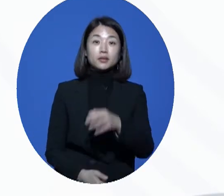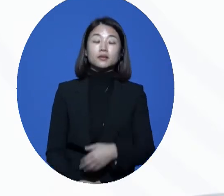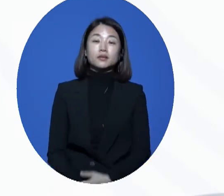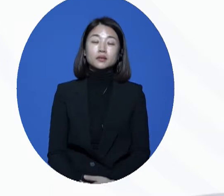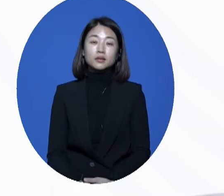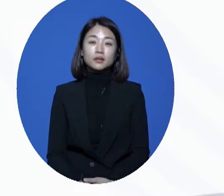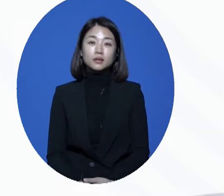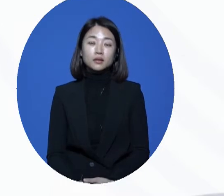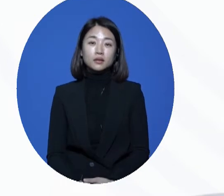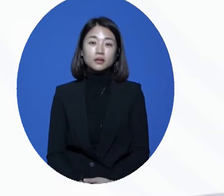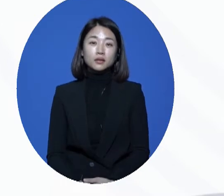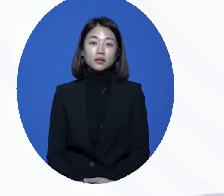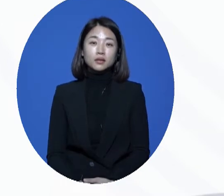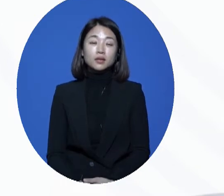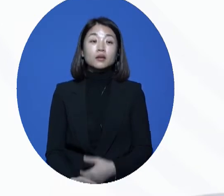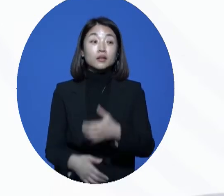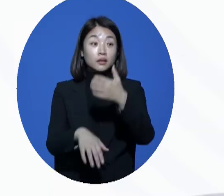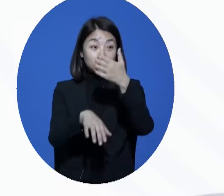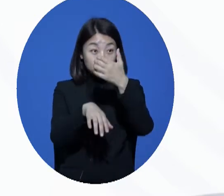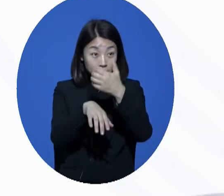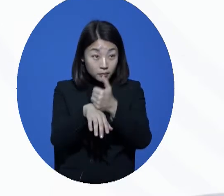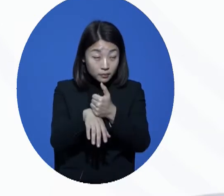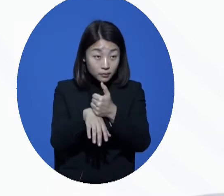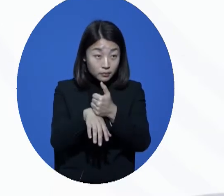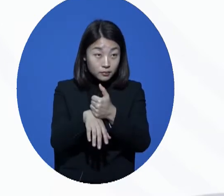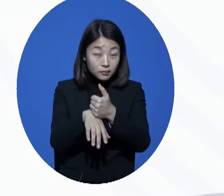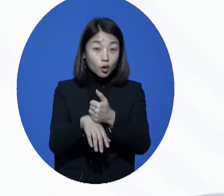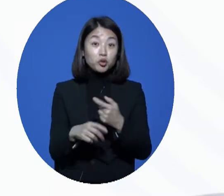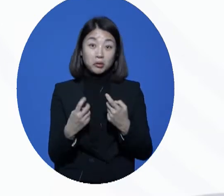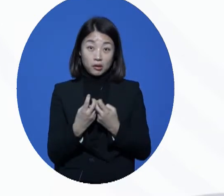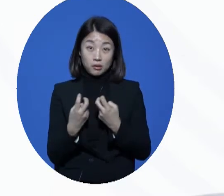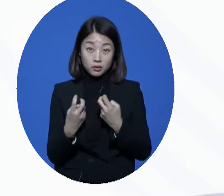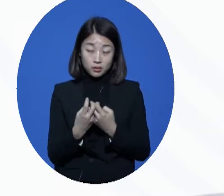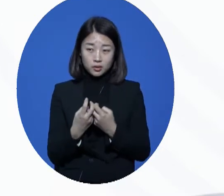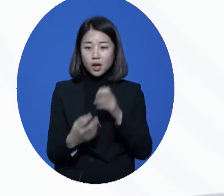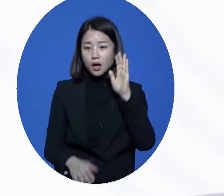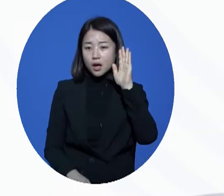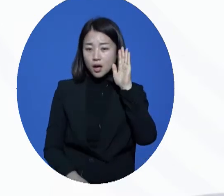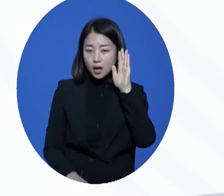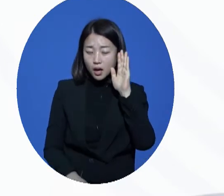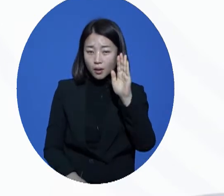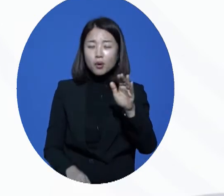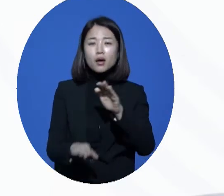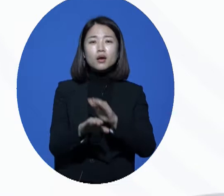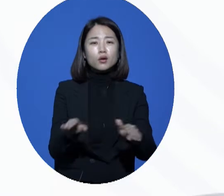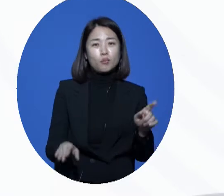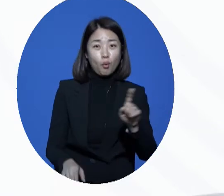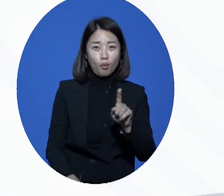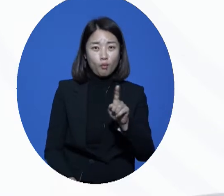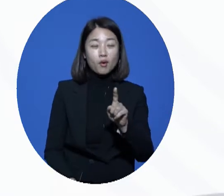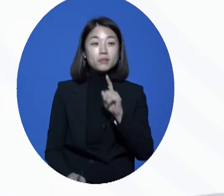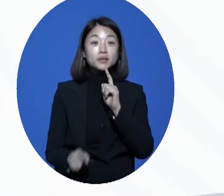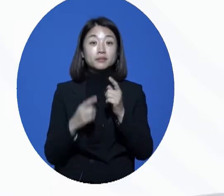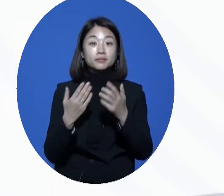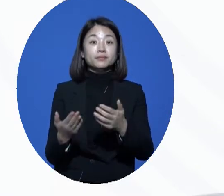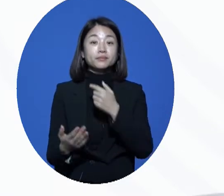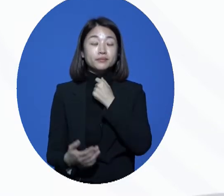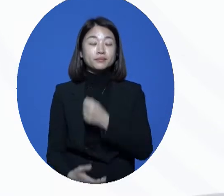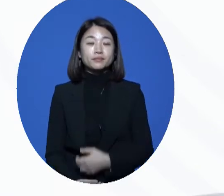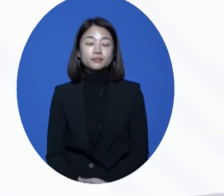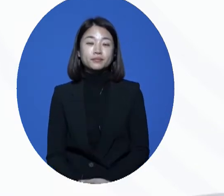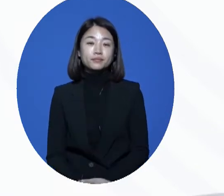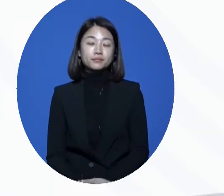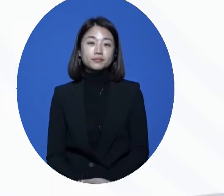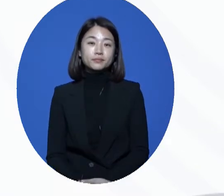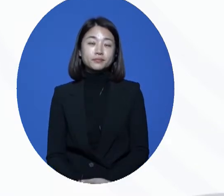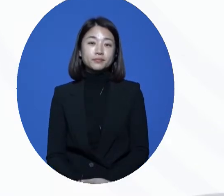하고요. 그리고 결론부에 있는 그러면 어떻게 나아가면 좋을까라는 것에 대해서 말씀드리려고